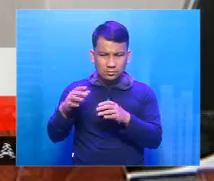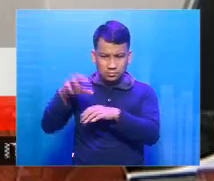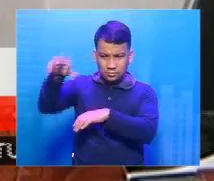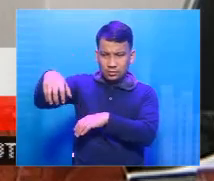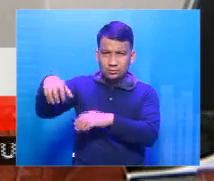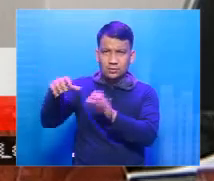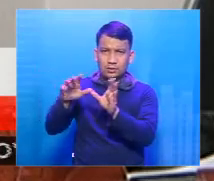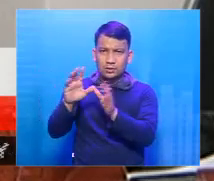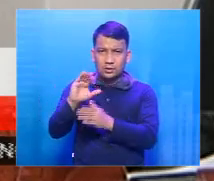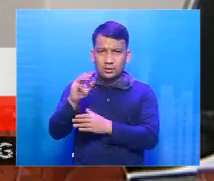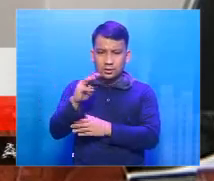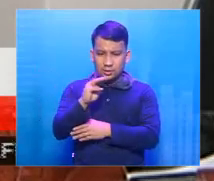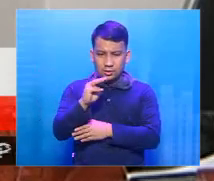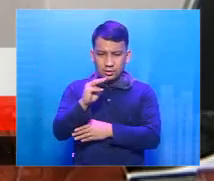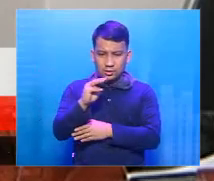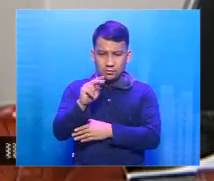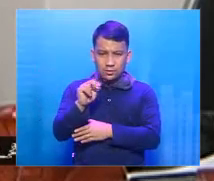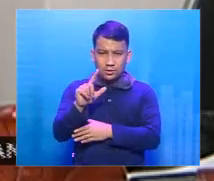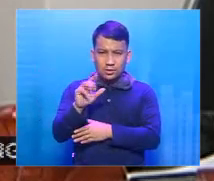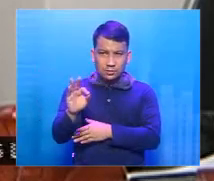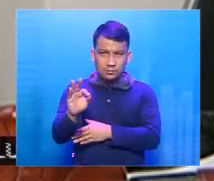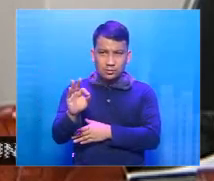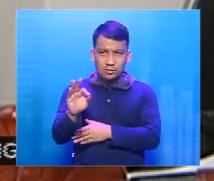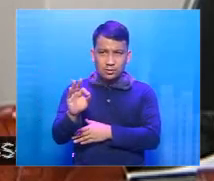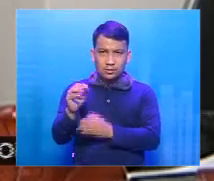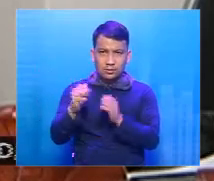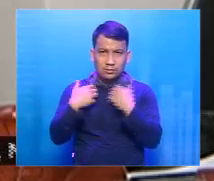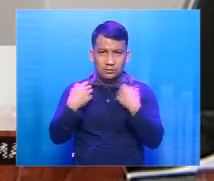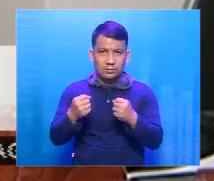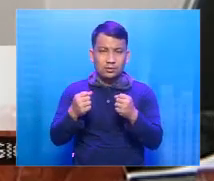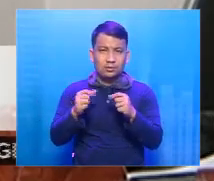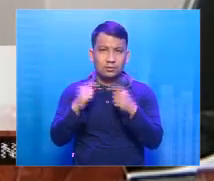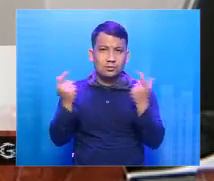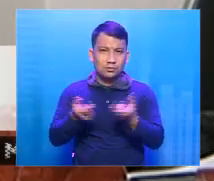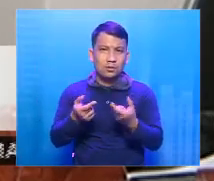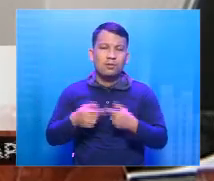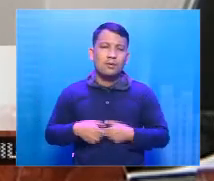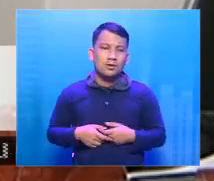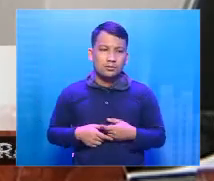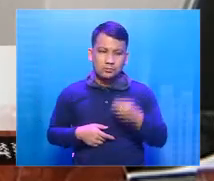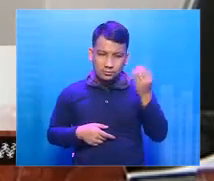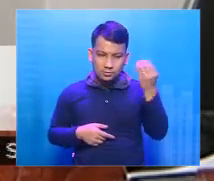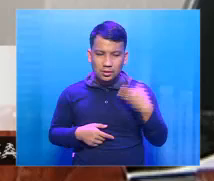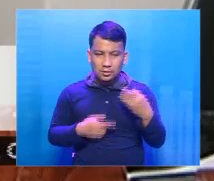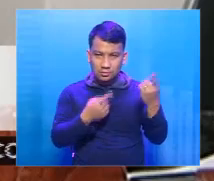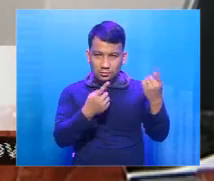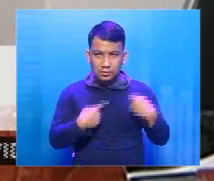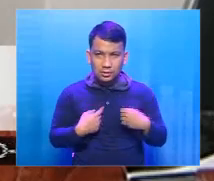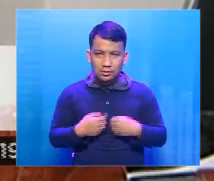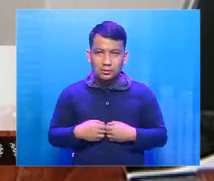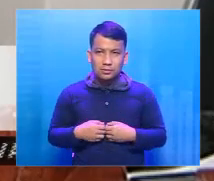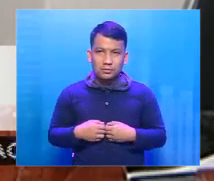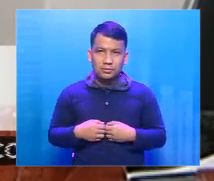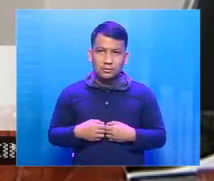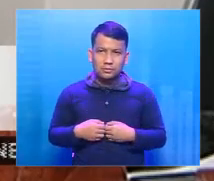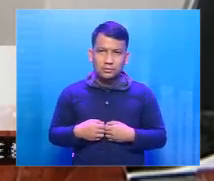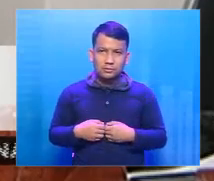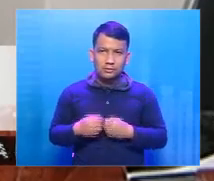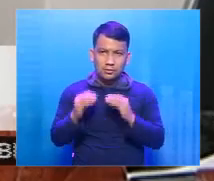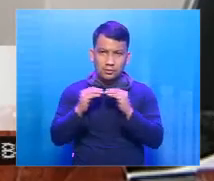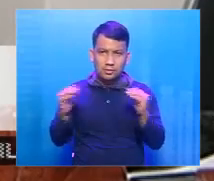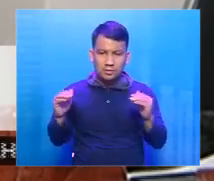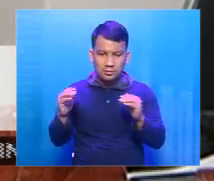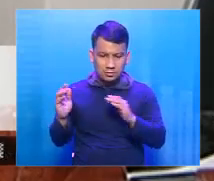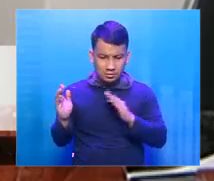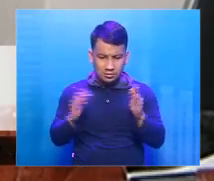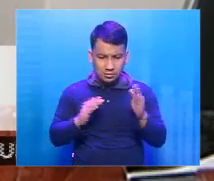siyempre pag sinabi mong MNLF, medyo malakas na puwersa to. O yun po. So yung plinano po ng maayos para at least kahit